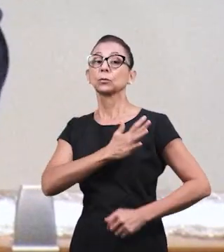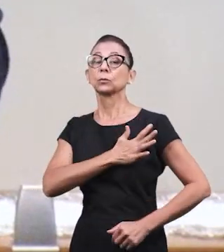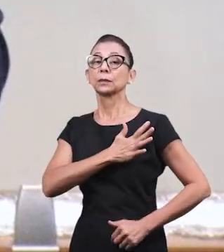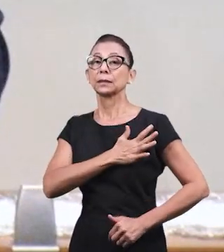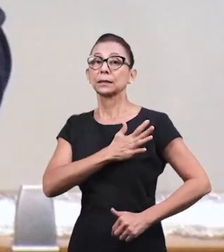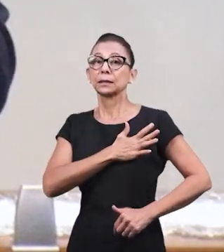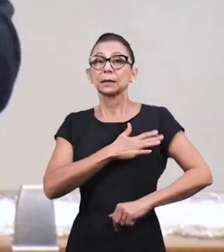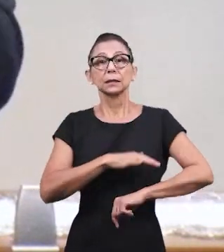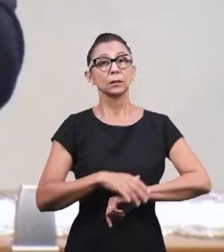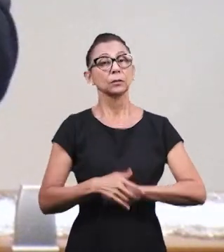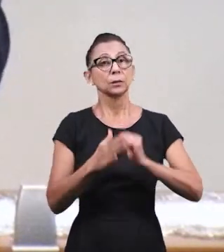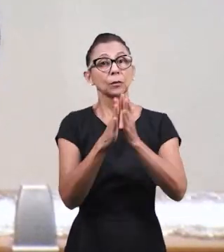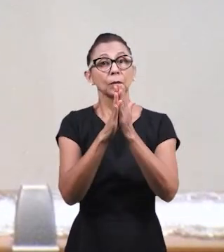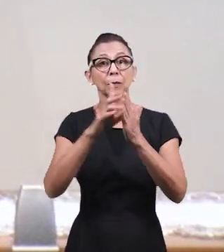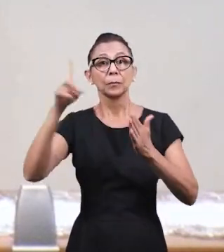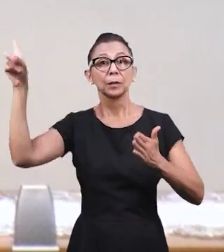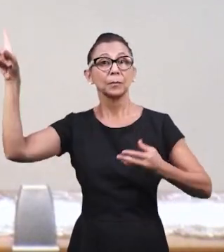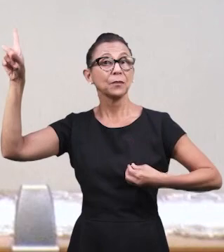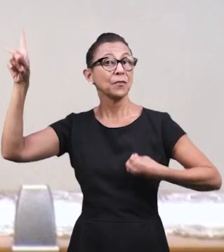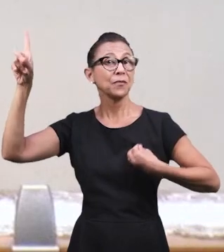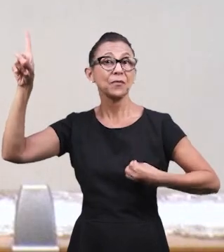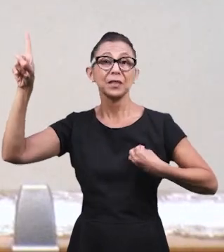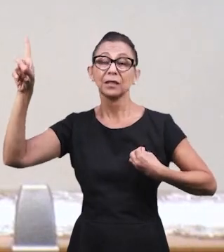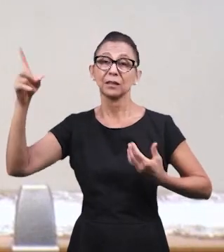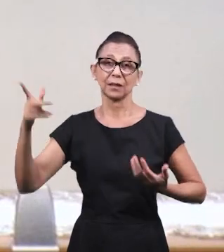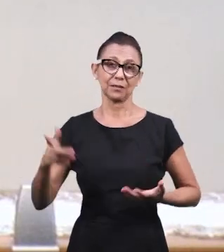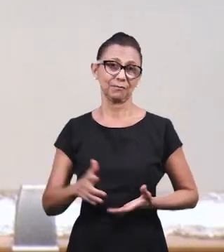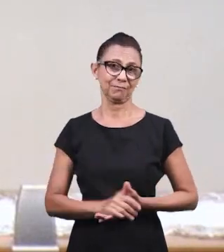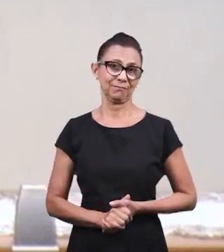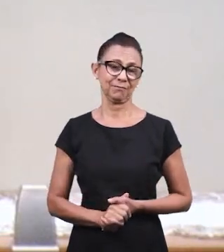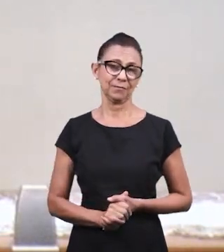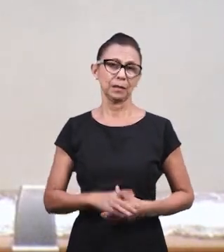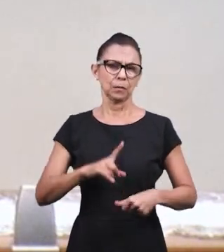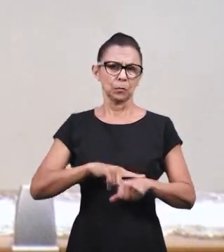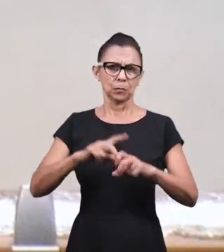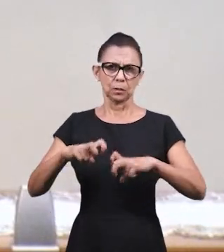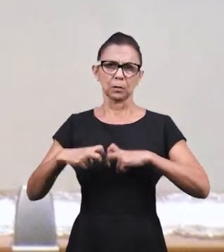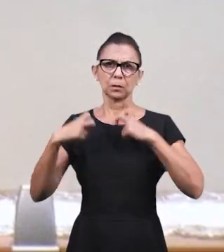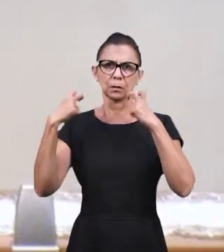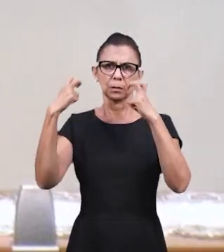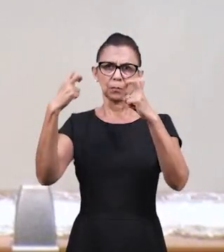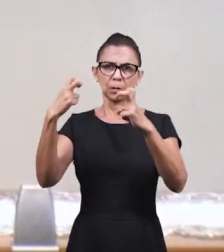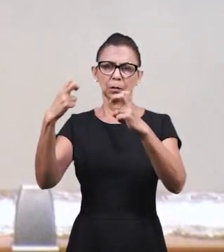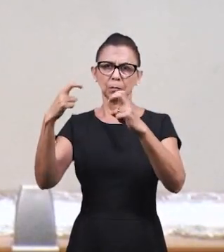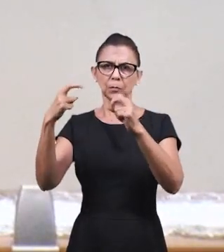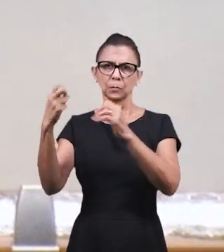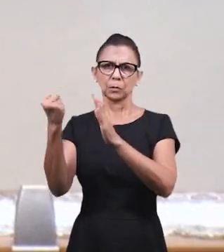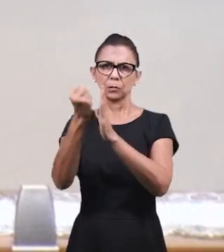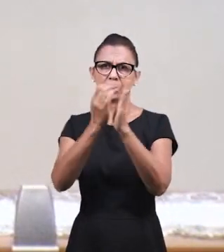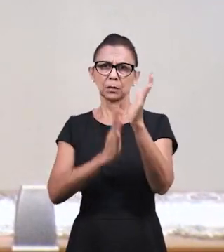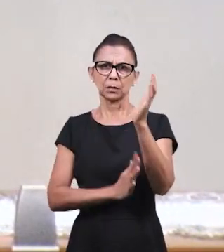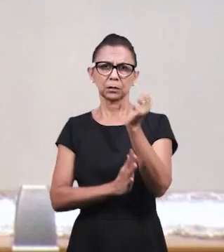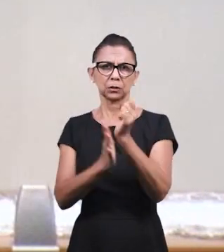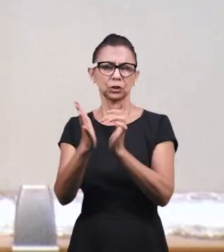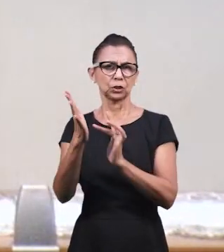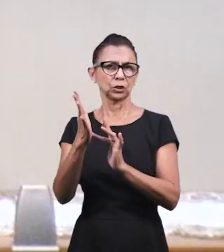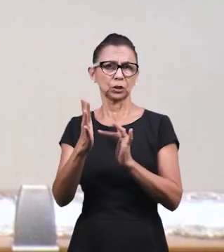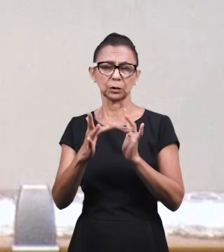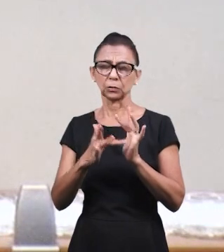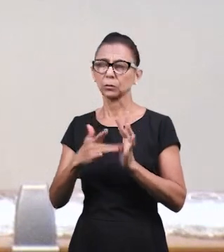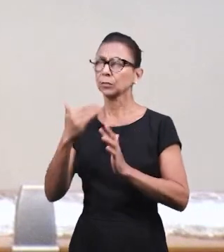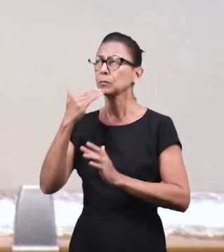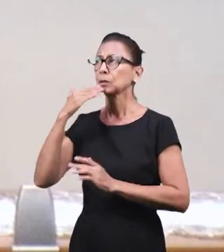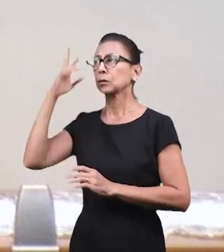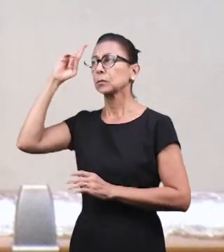слова божии она же слой является слов жизни когда мы взываем а крови иисуса и просим